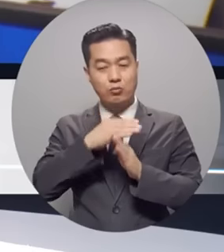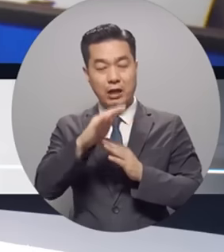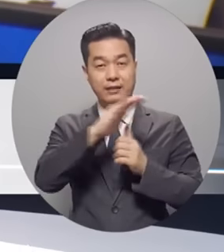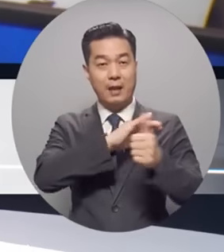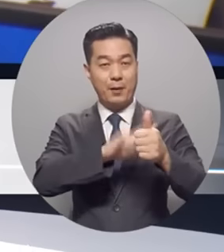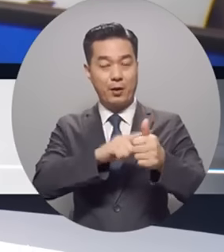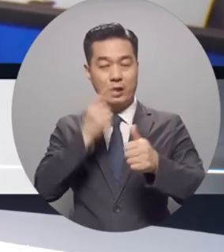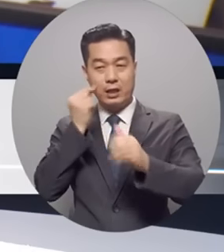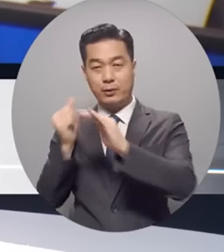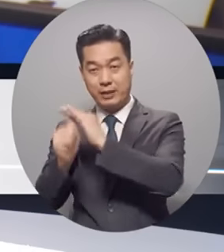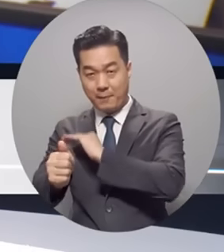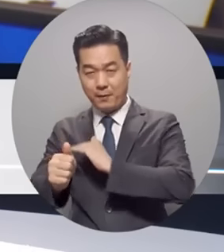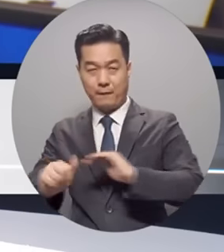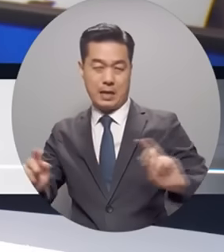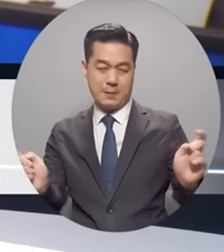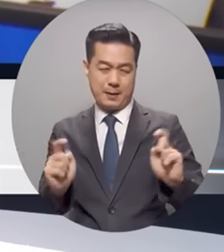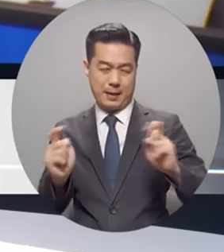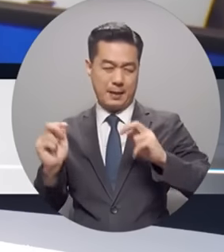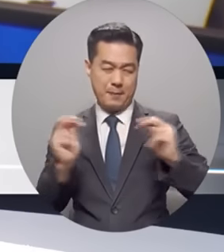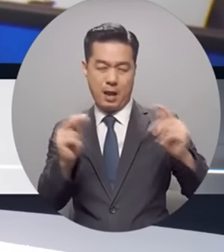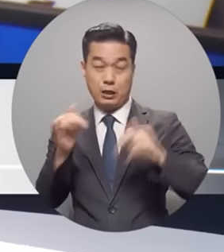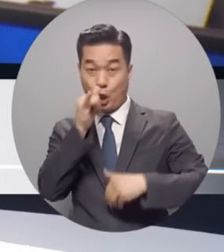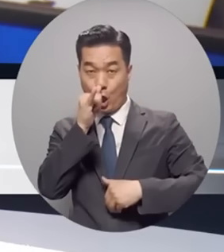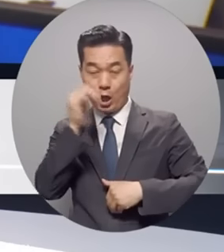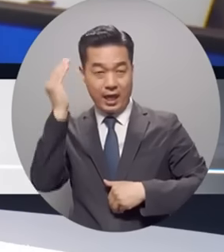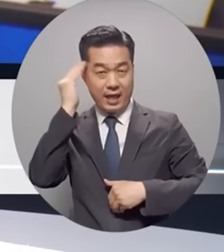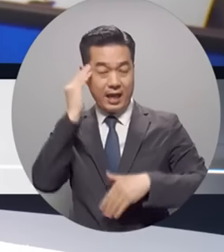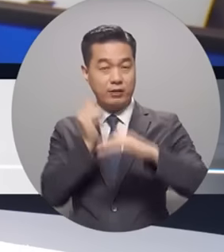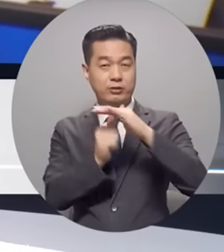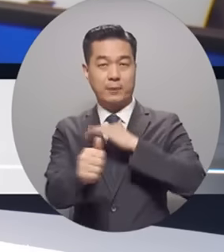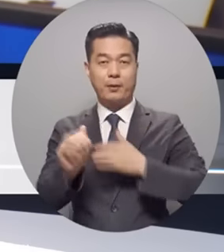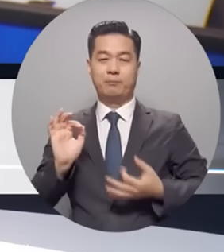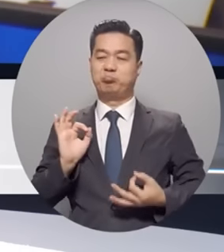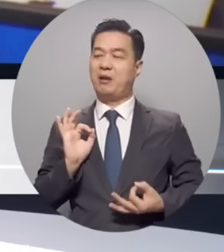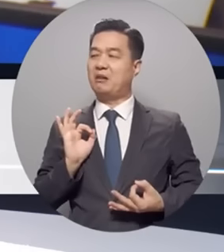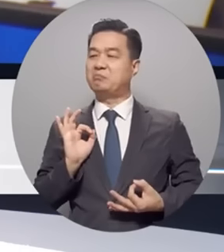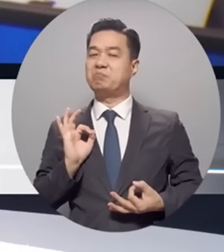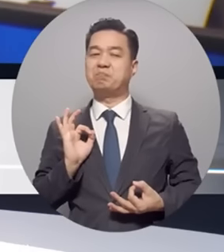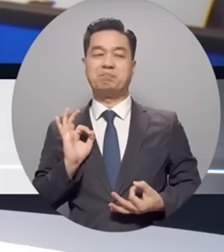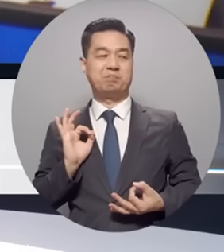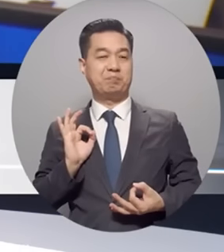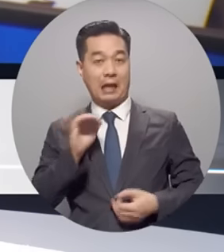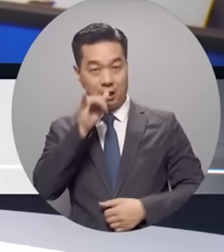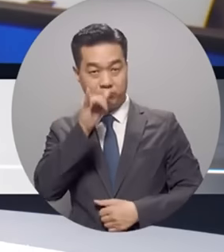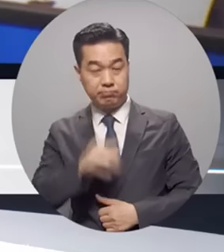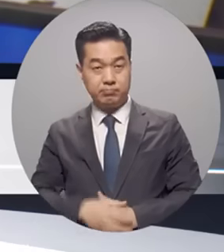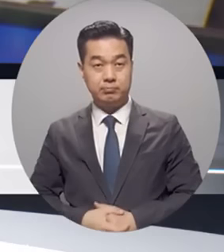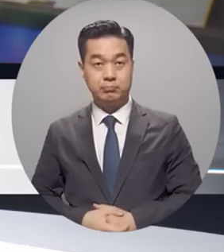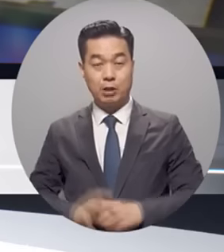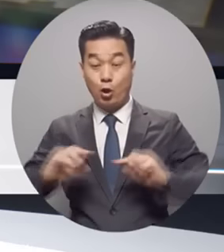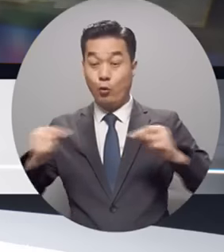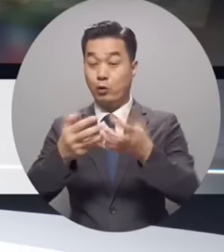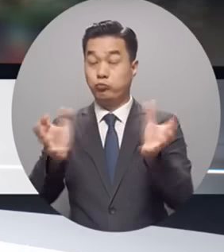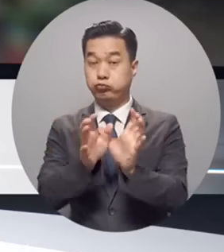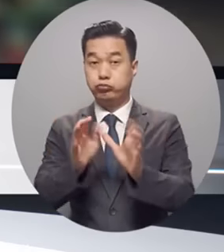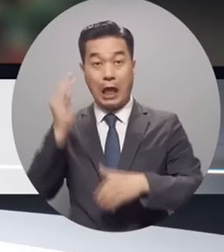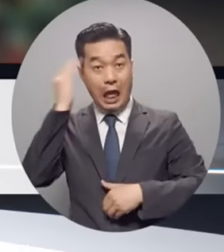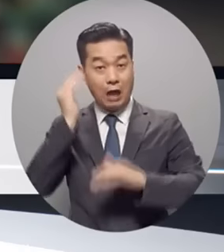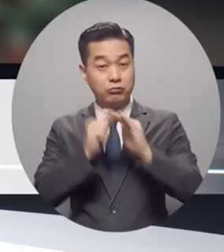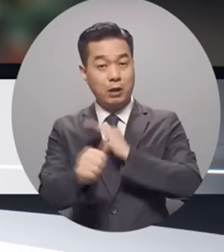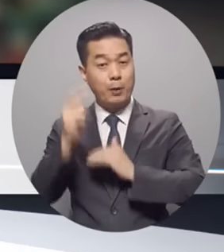날선 공방을 벌였는데 우리 한국 대표는 아무런 발언도 하지 않았습니다. 외교부에 왜 우리는 가만히